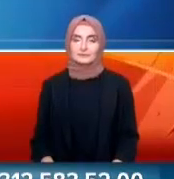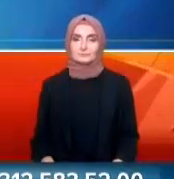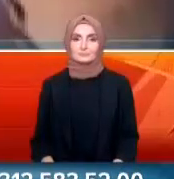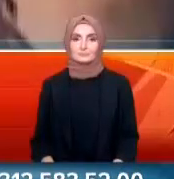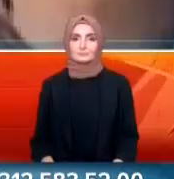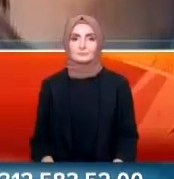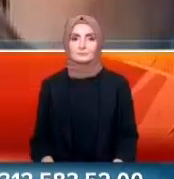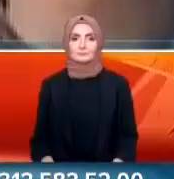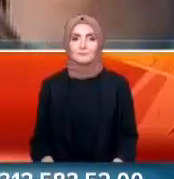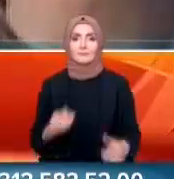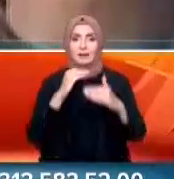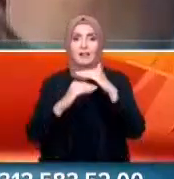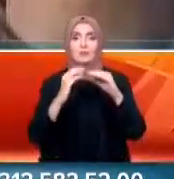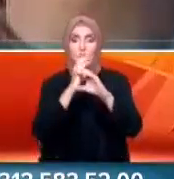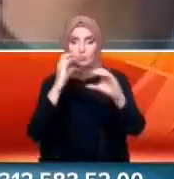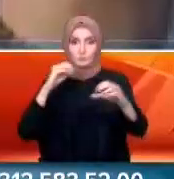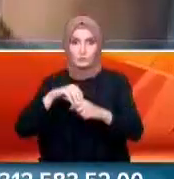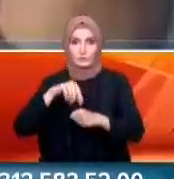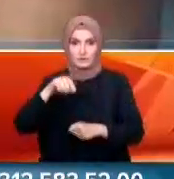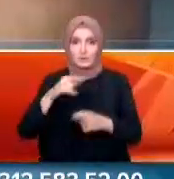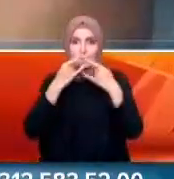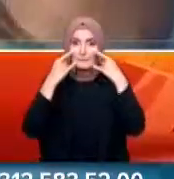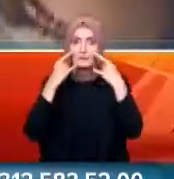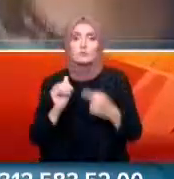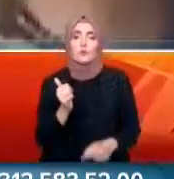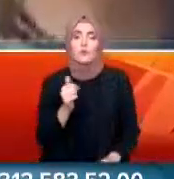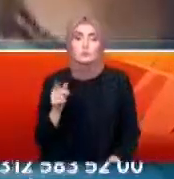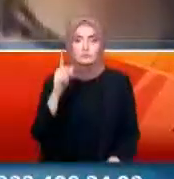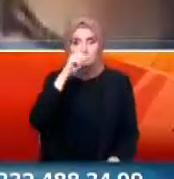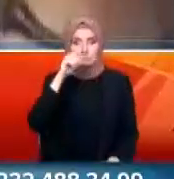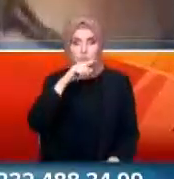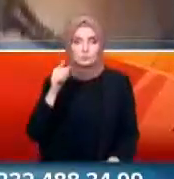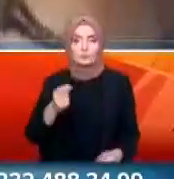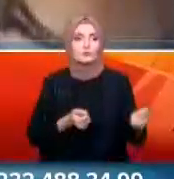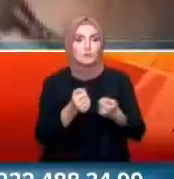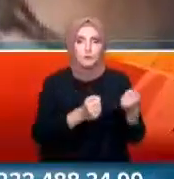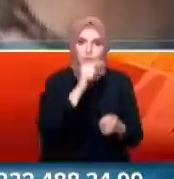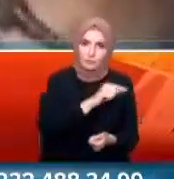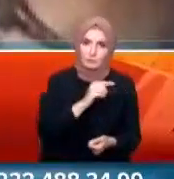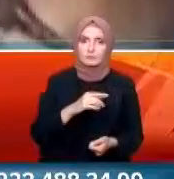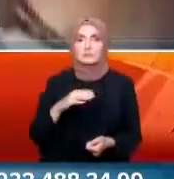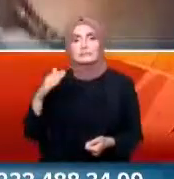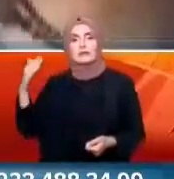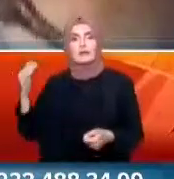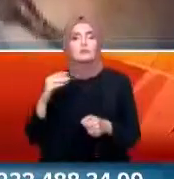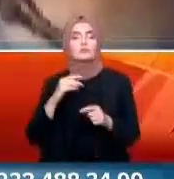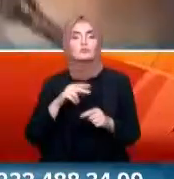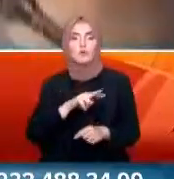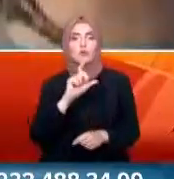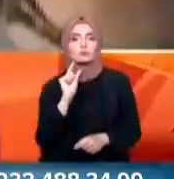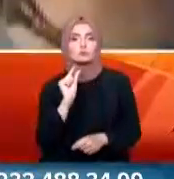seni kurtaracak? Halk otobüsünde maske takmadıkları için şoförden ve diğer yolculardan tepki görmüş, bir de pişkin pişkin